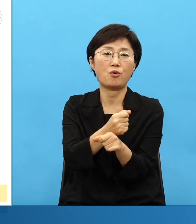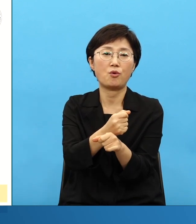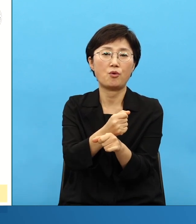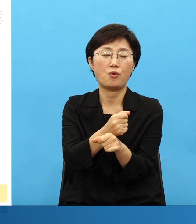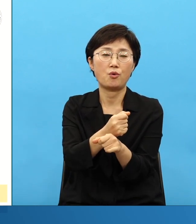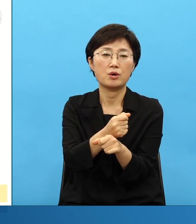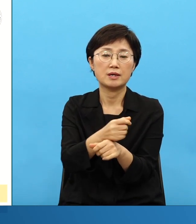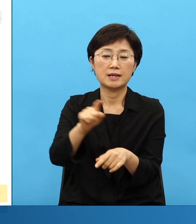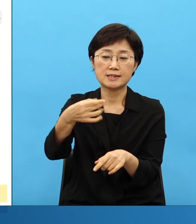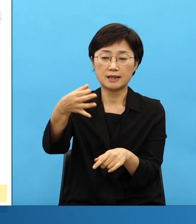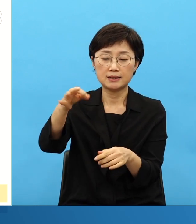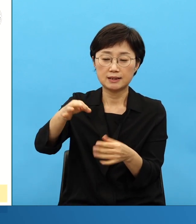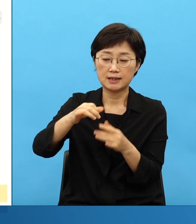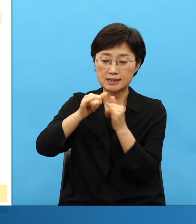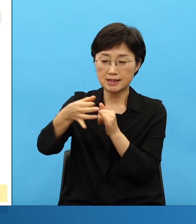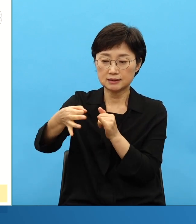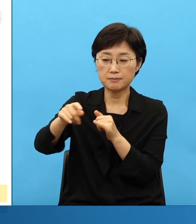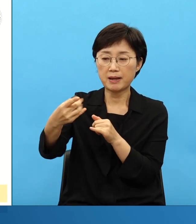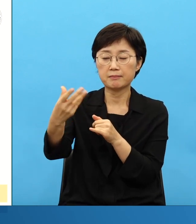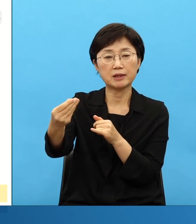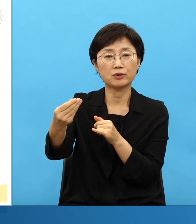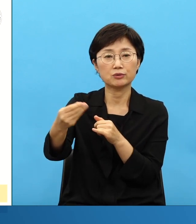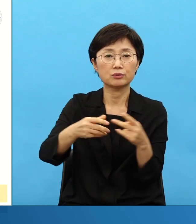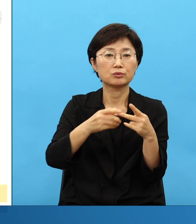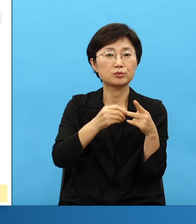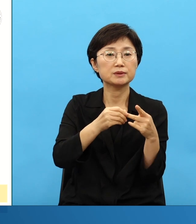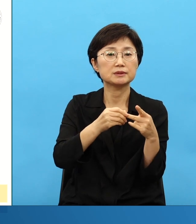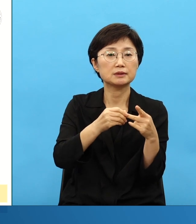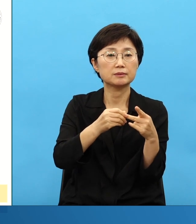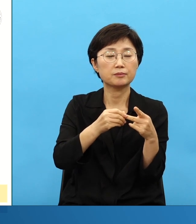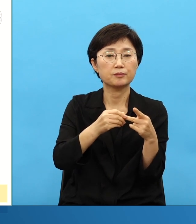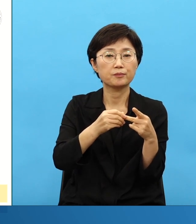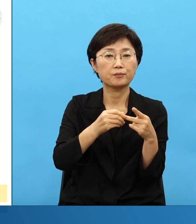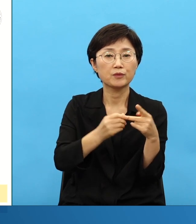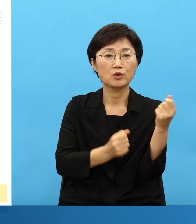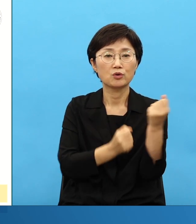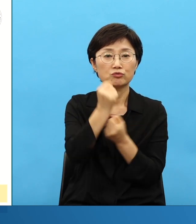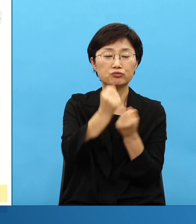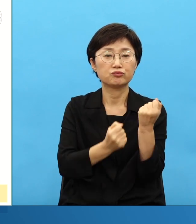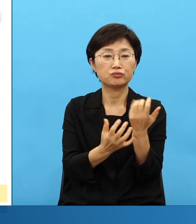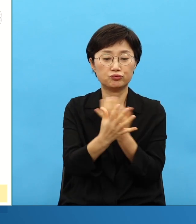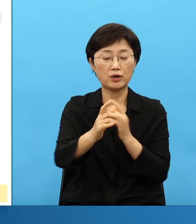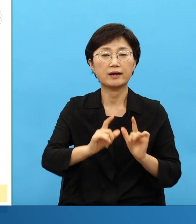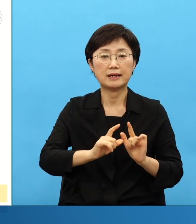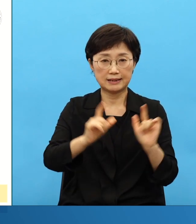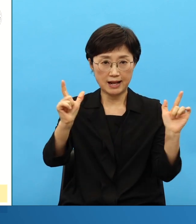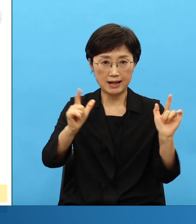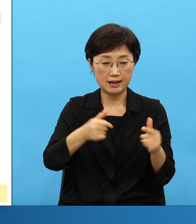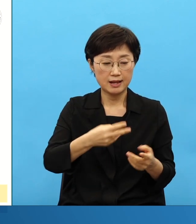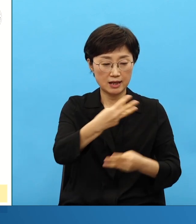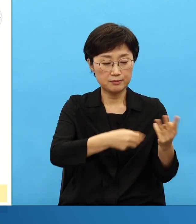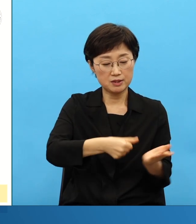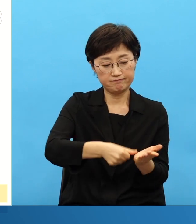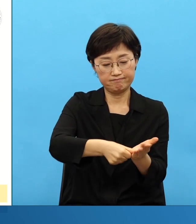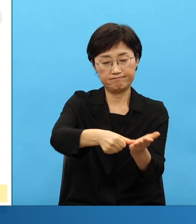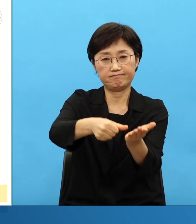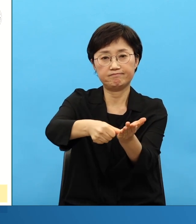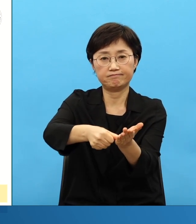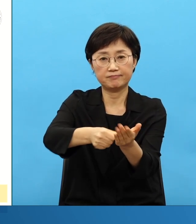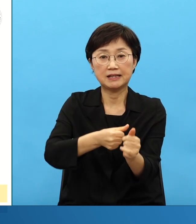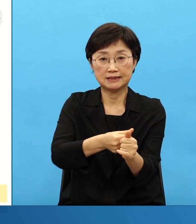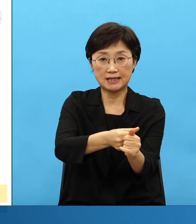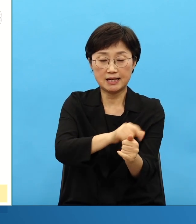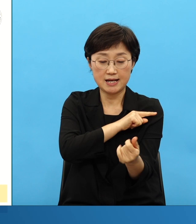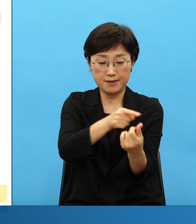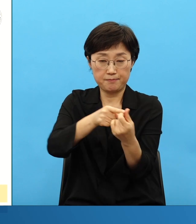상금은 100만 원입니다. 두 번째, 수련회 현장에서 렘넌트들의 100% 투표로 이뤄지는 서밋상은